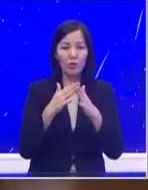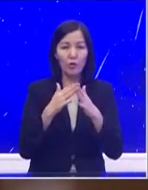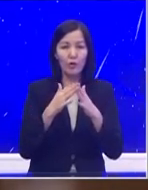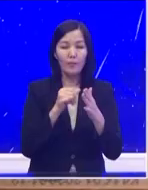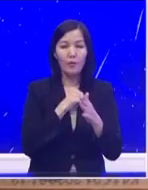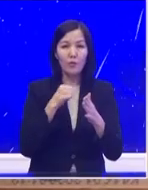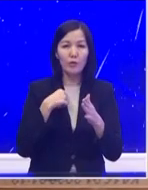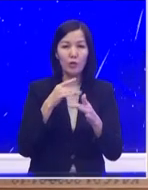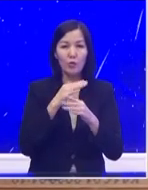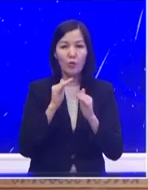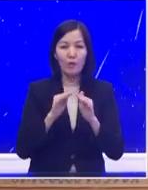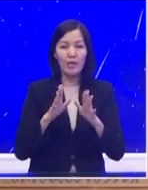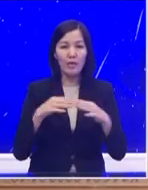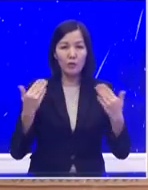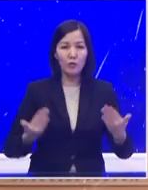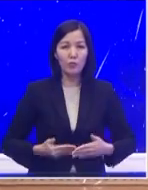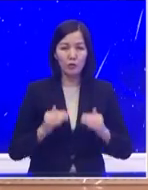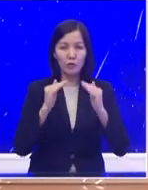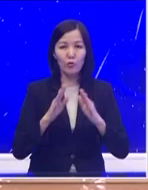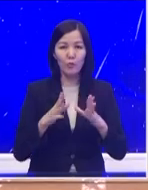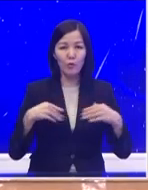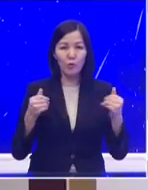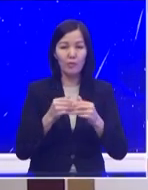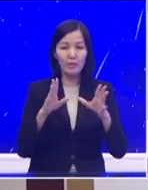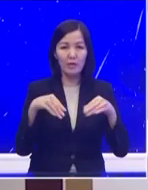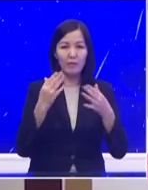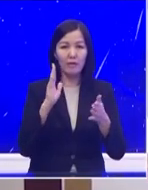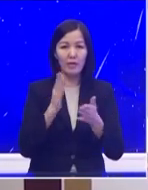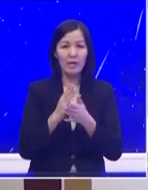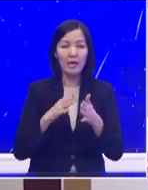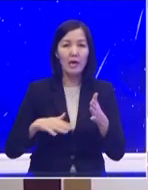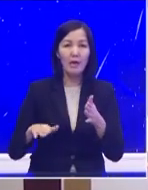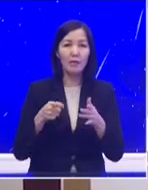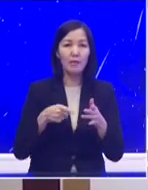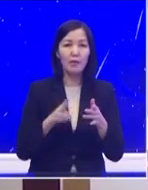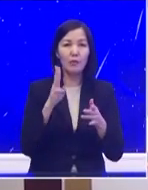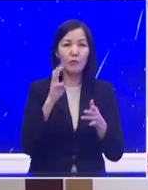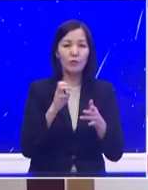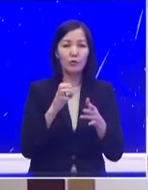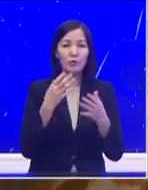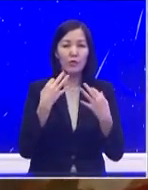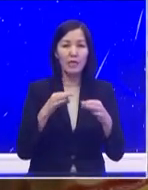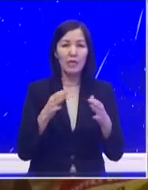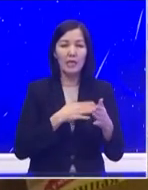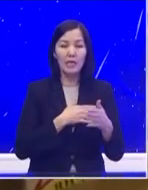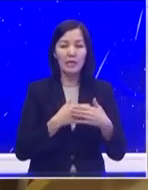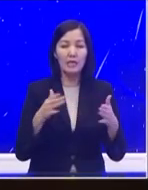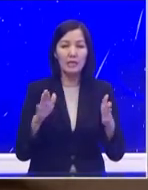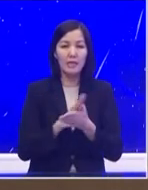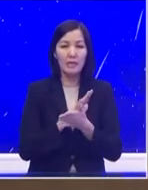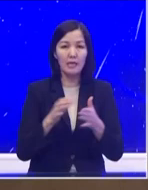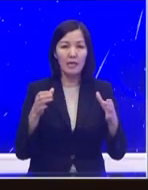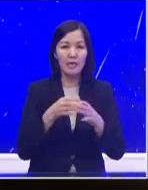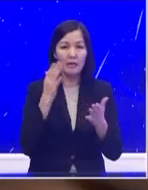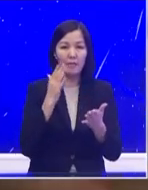олар көп балалы және тұрмысы төмен отбасыларына таратпақ. Айта кетелік, аймақта 1300-ге жуық еріктілер бар.